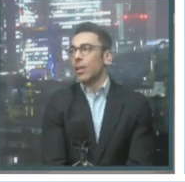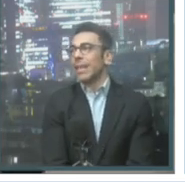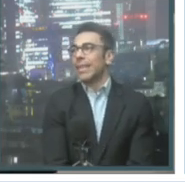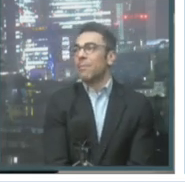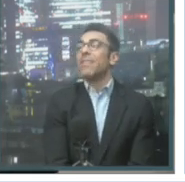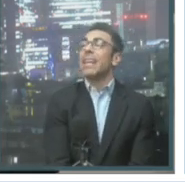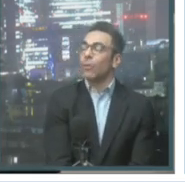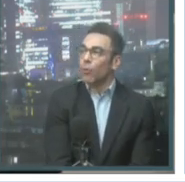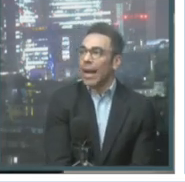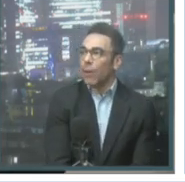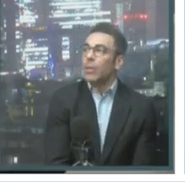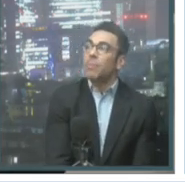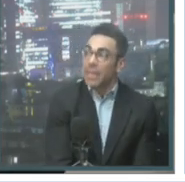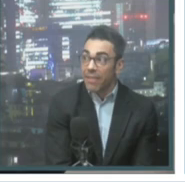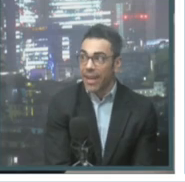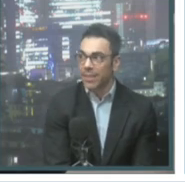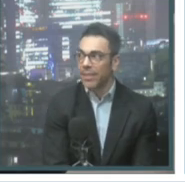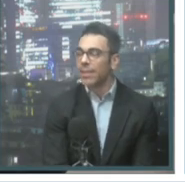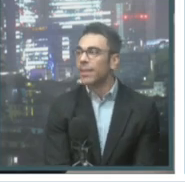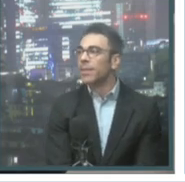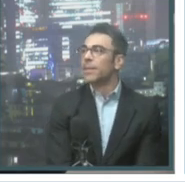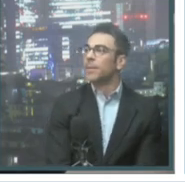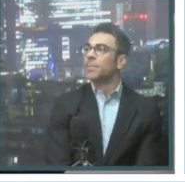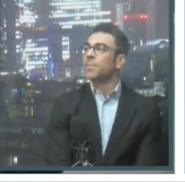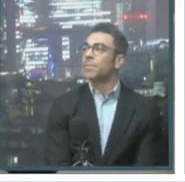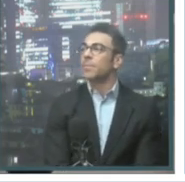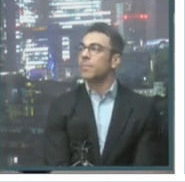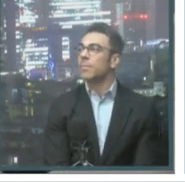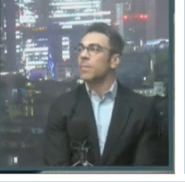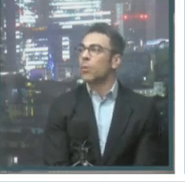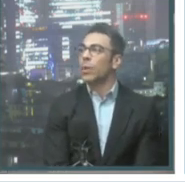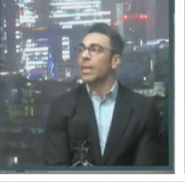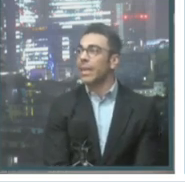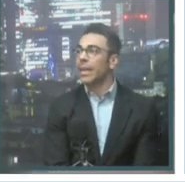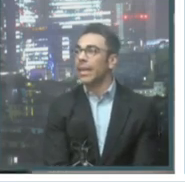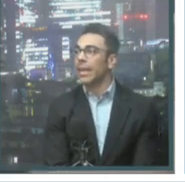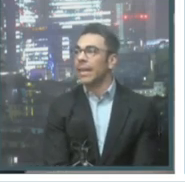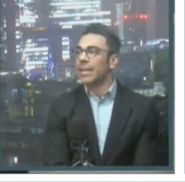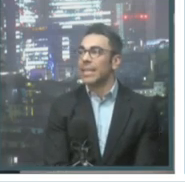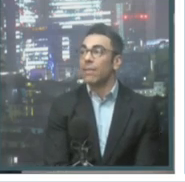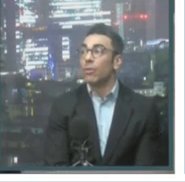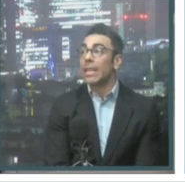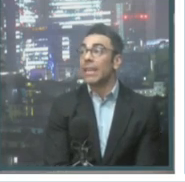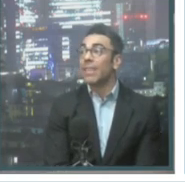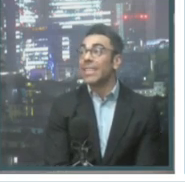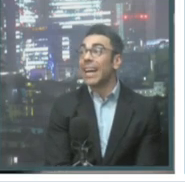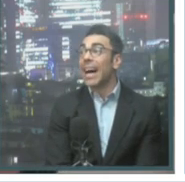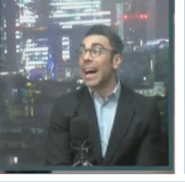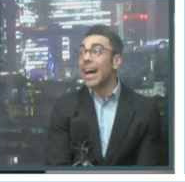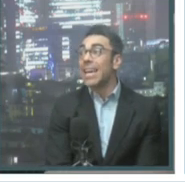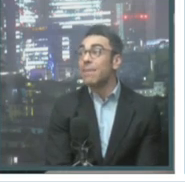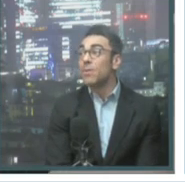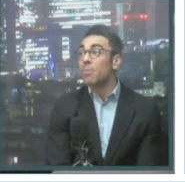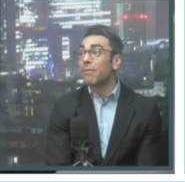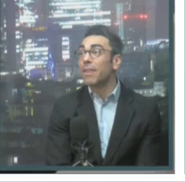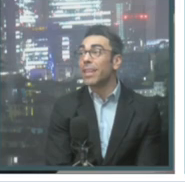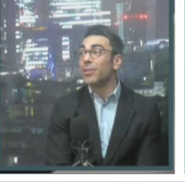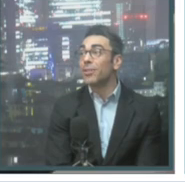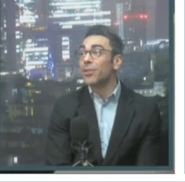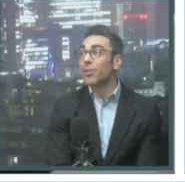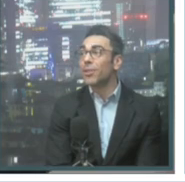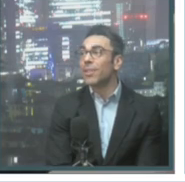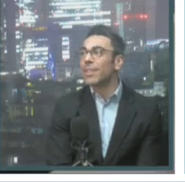famoso in realtà mi viene naturale quindi mi diverte quindi se devo dire la verità il mio